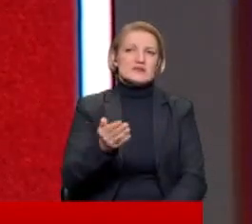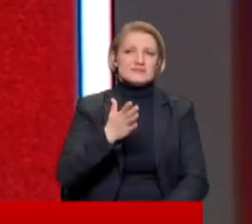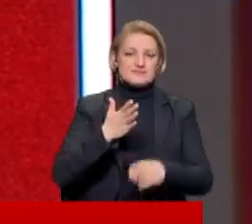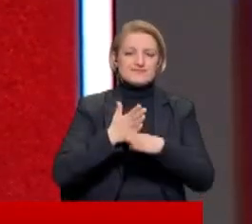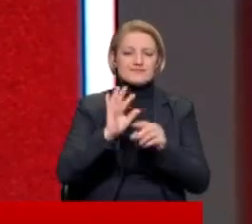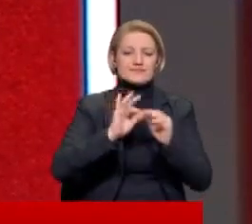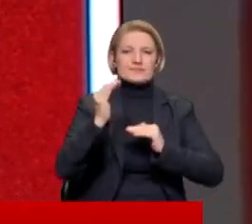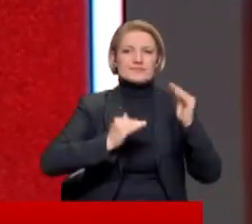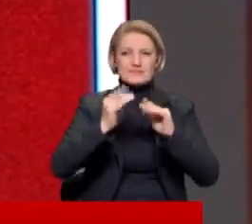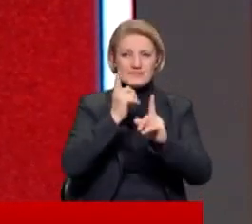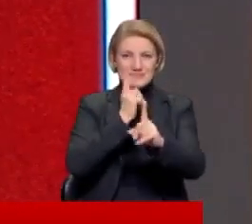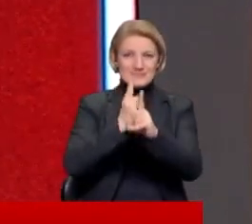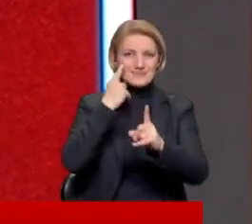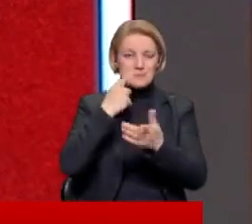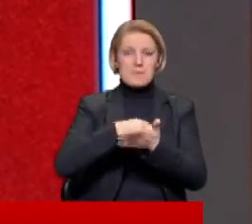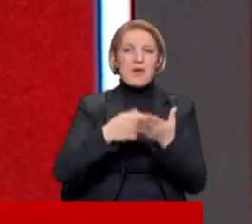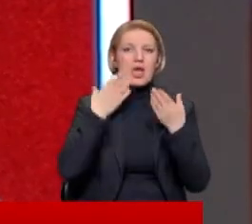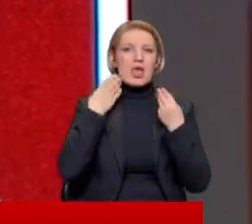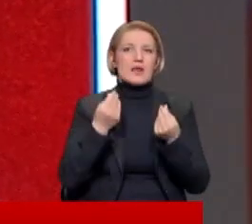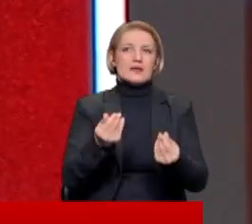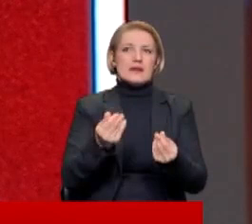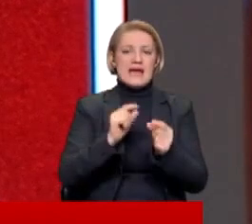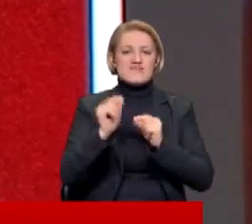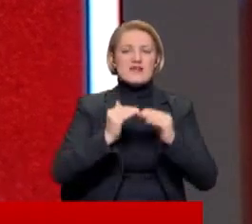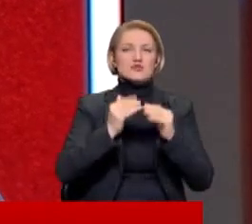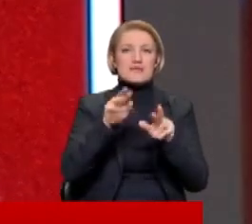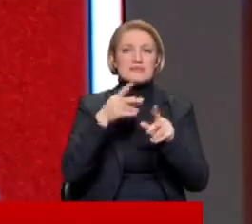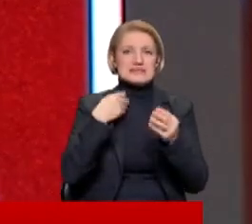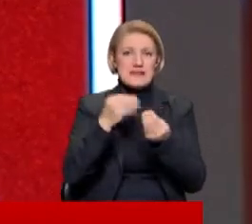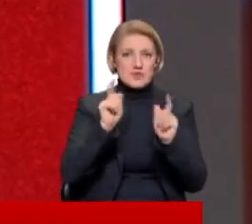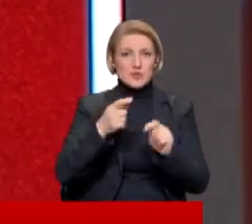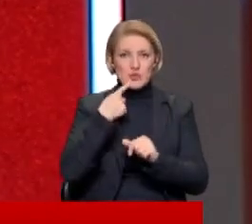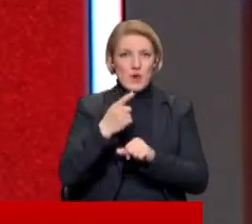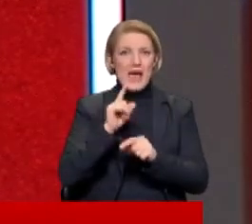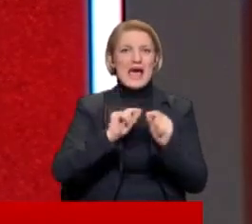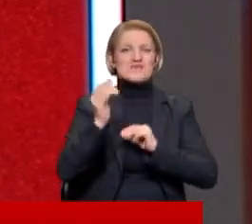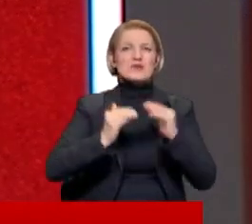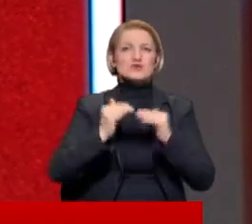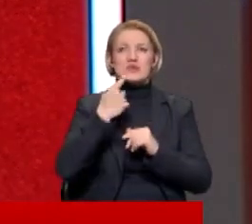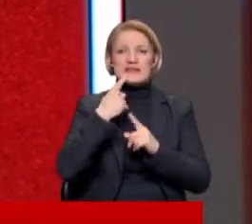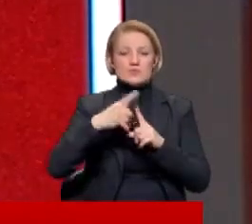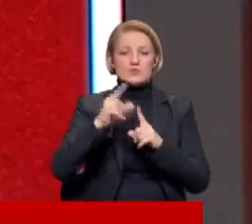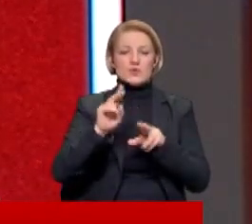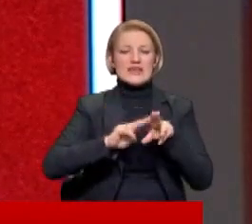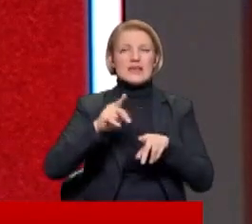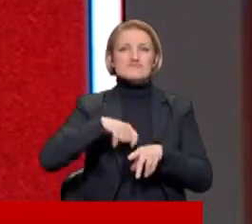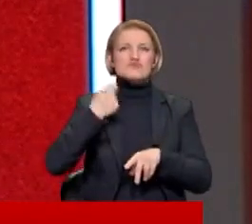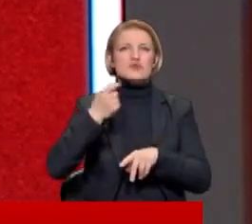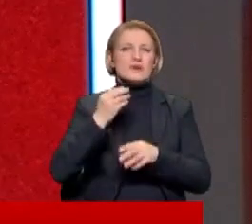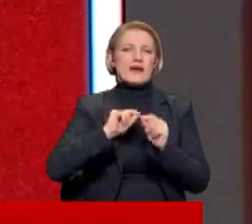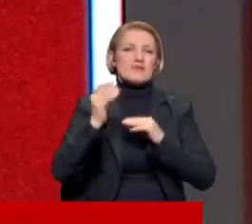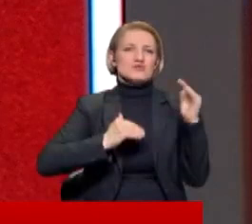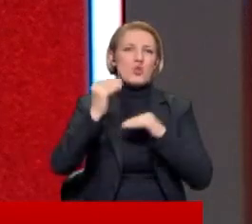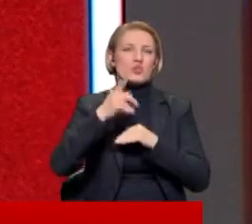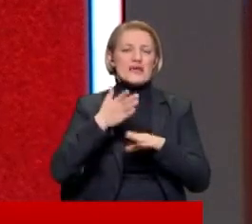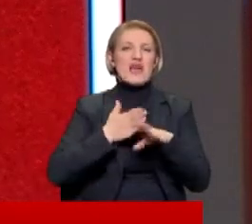Gerçek enflasyon karşısında eridi. Şimdi enflasyon kadar zam yapıyoruz diyorlar ya, o enflasyon dedikleri TÜİK'in uydurma enflasyonu.